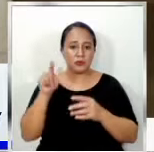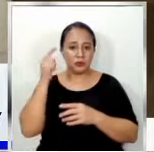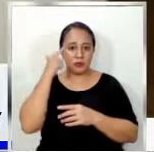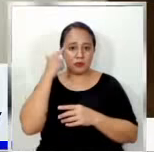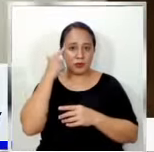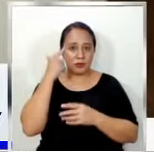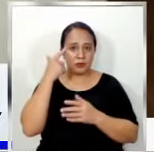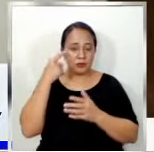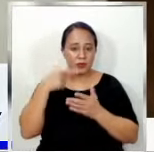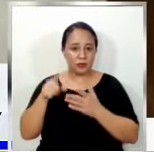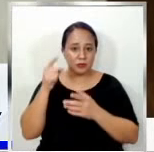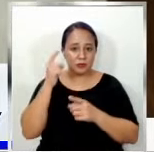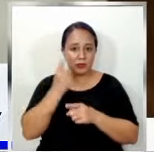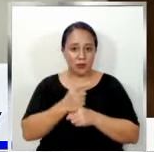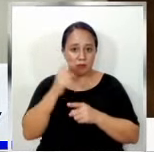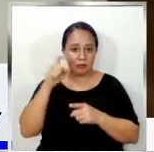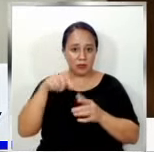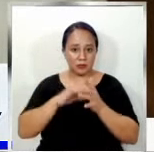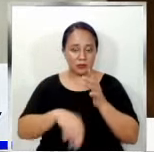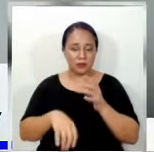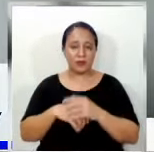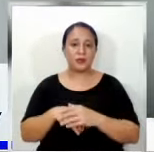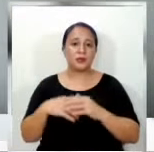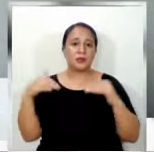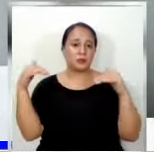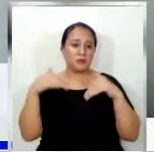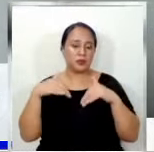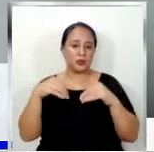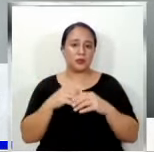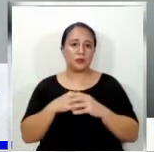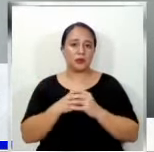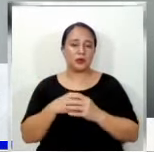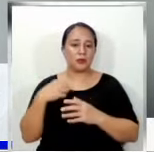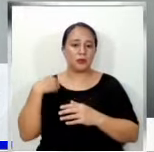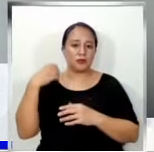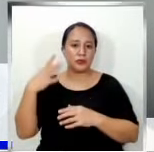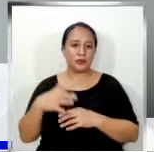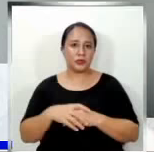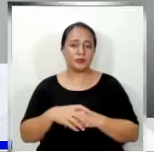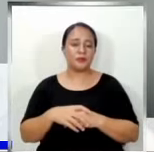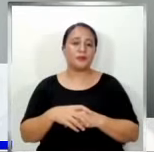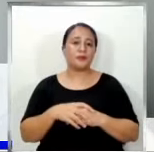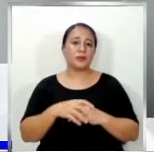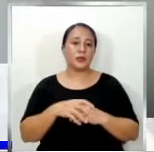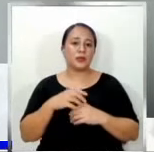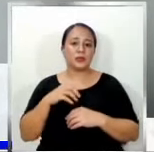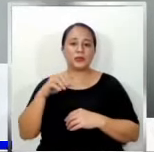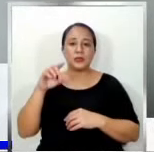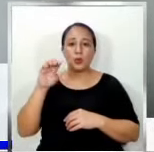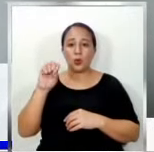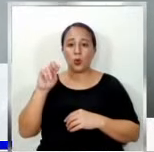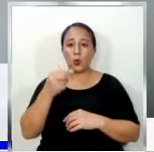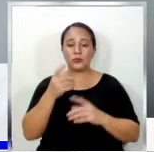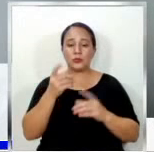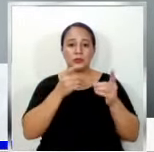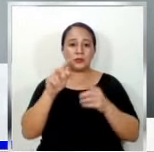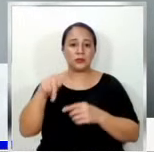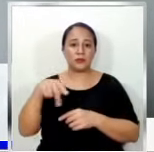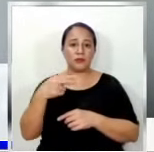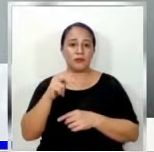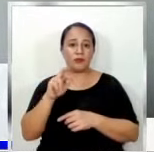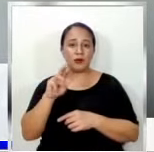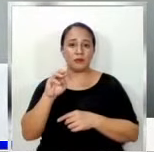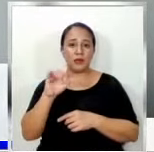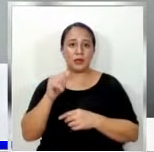Right? Yes. Habang nagaganap ang hearing, sinundo ng mga opisyal ng Office of Sergeant at Arms si Lincoln Ong, director ng Farmaly. May dala silang